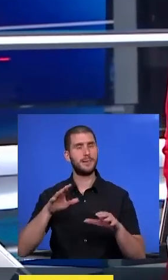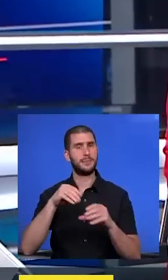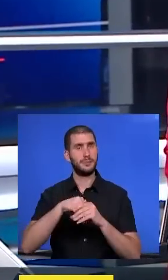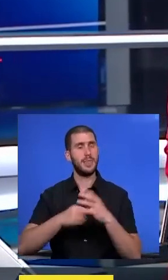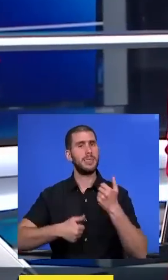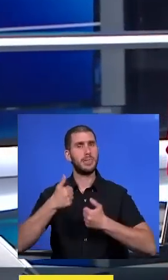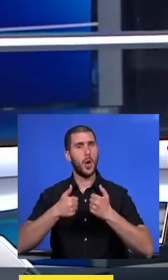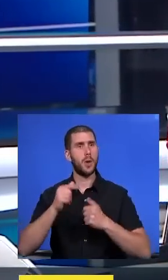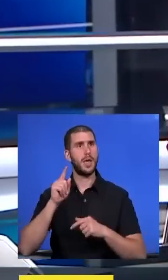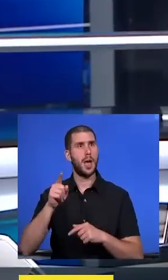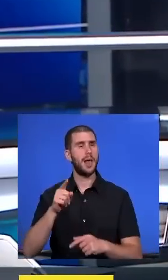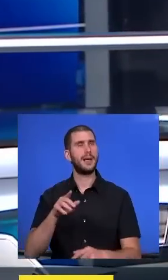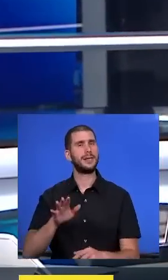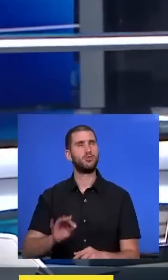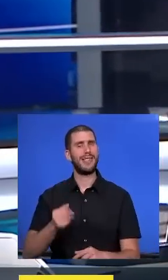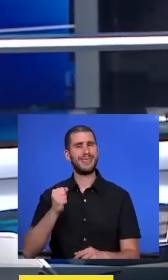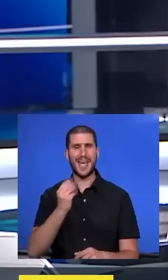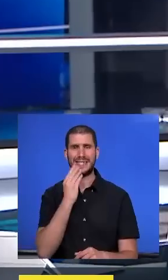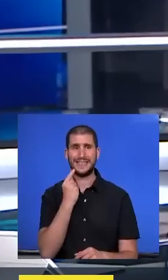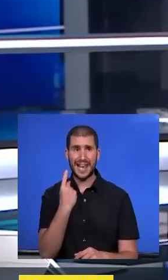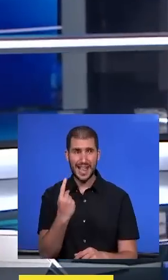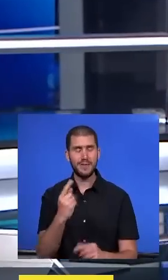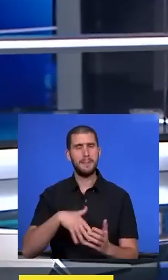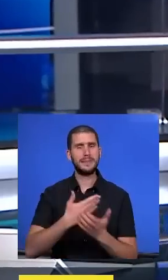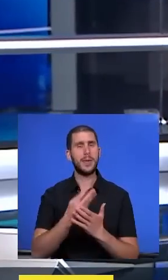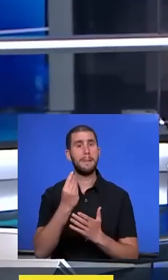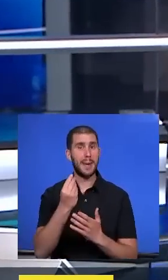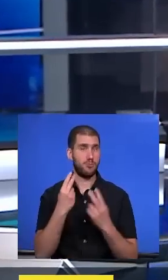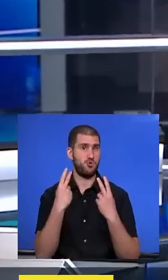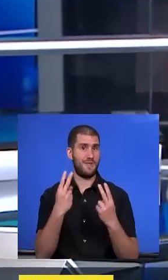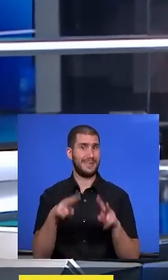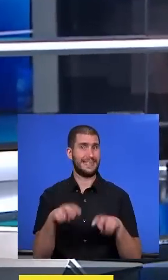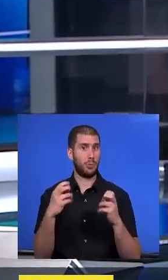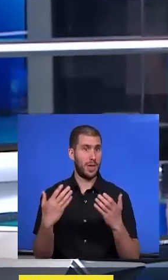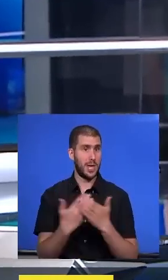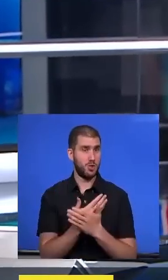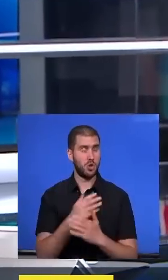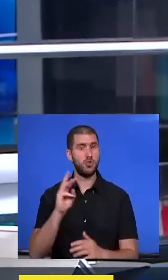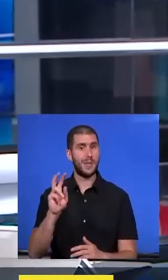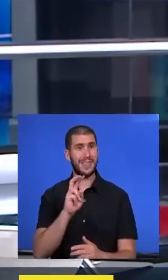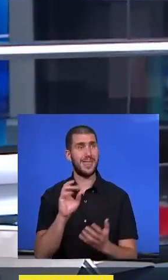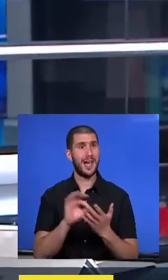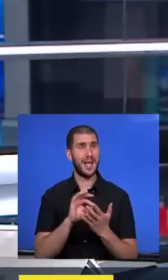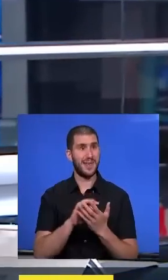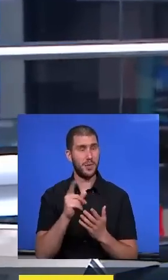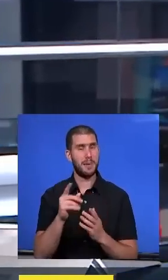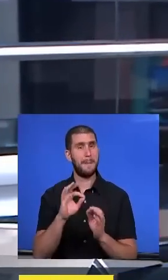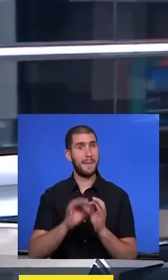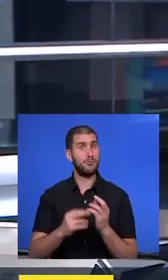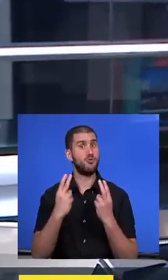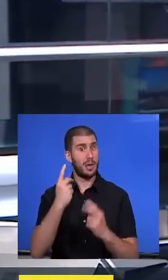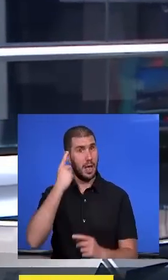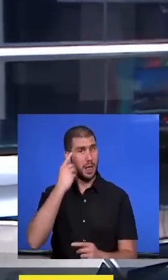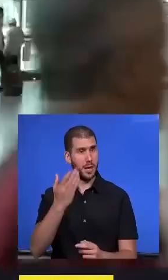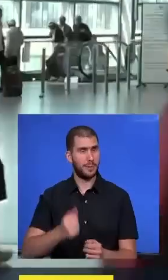לתחרות על ליבו וכיסו של התייר הישראלי, ומציעות מחירים שווים והזדמנויות חדשות. שרון עידן כתבנו עם הפרטים שכדאי לדעת.